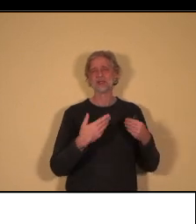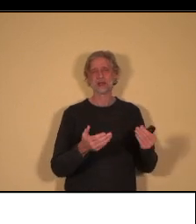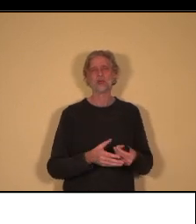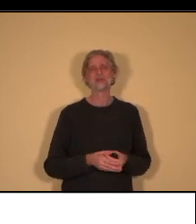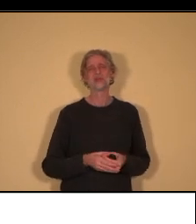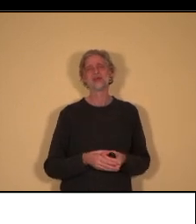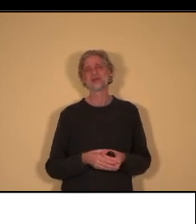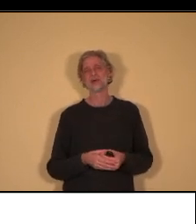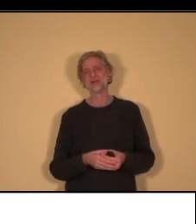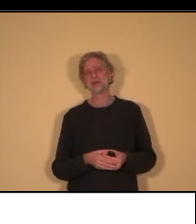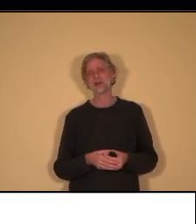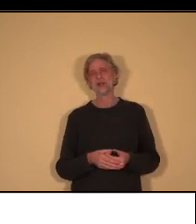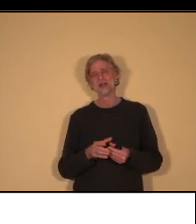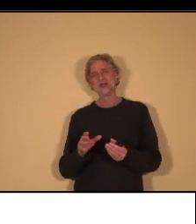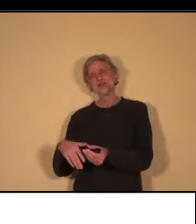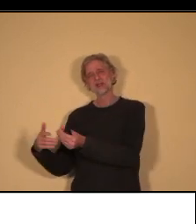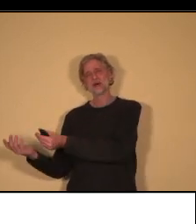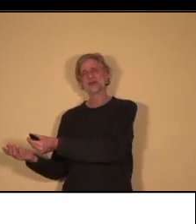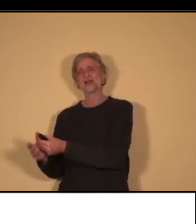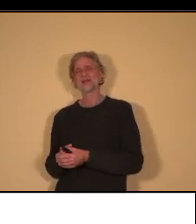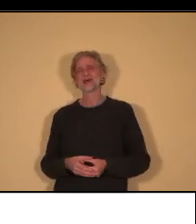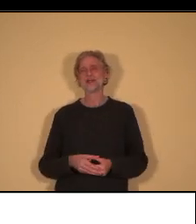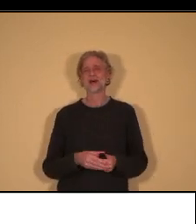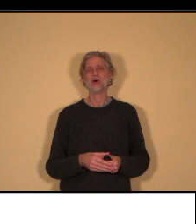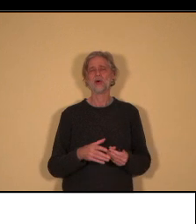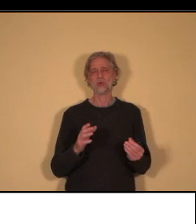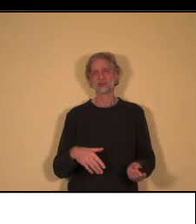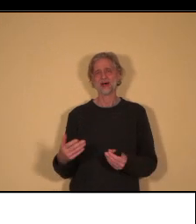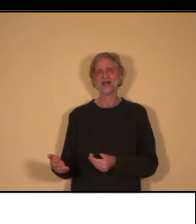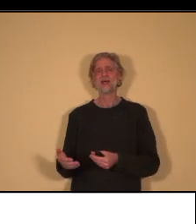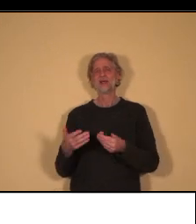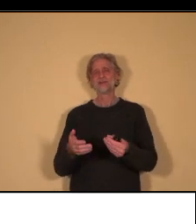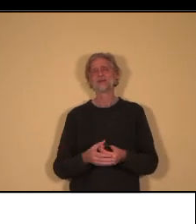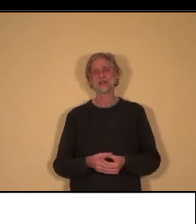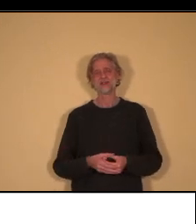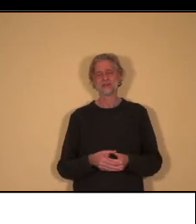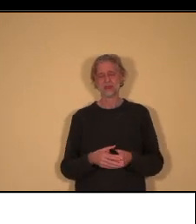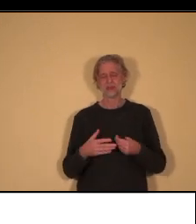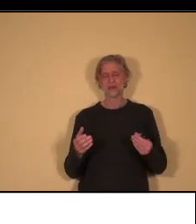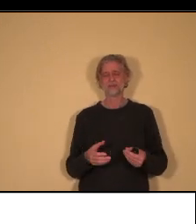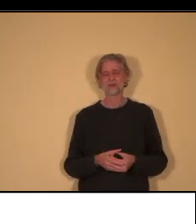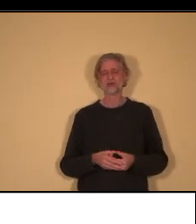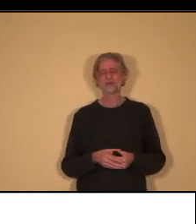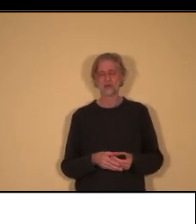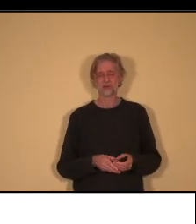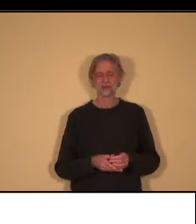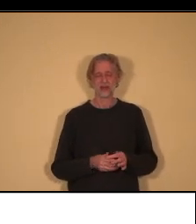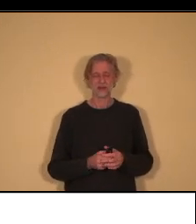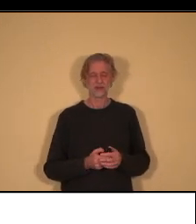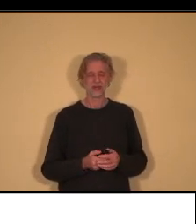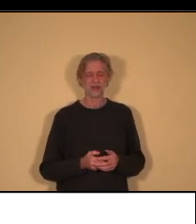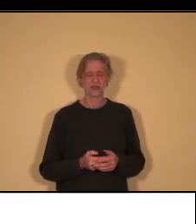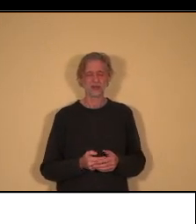in der Methanolsynthese verwenden können, liefert aber auf der anderen Seite auch O2, was wir in diesem